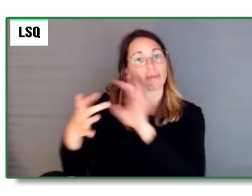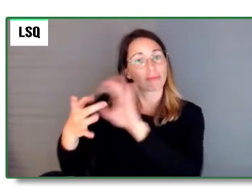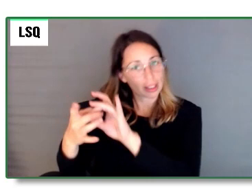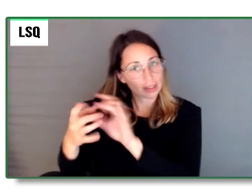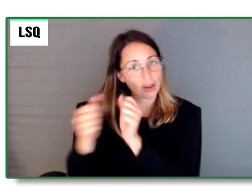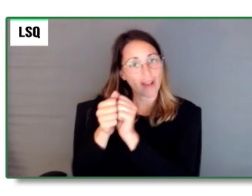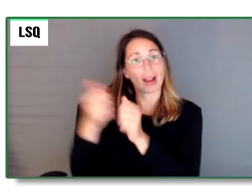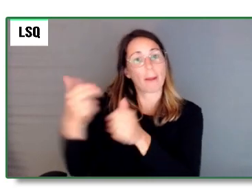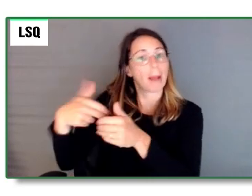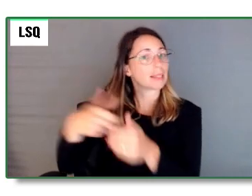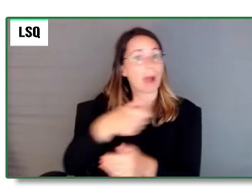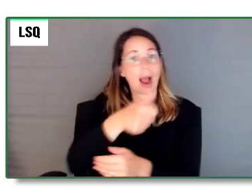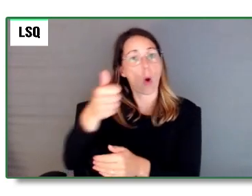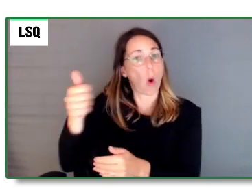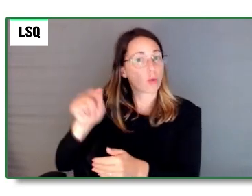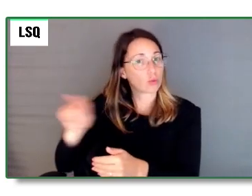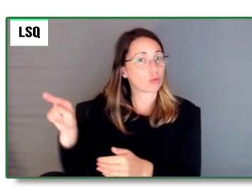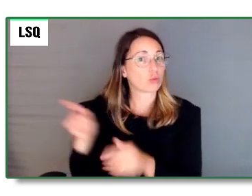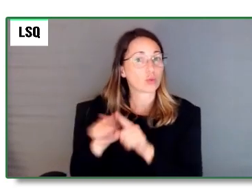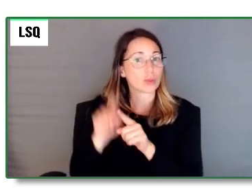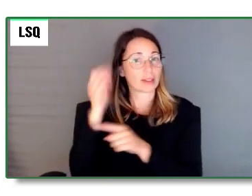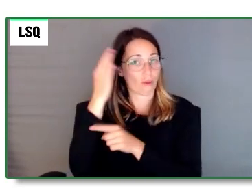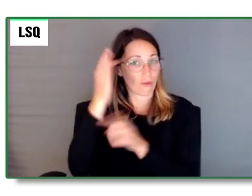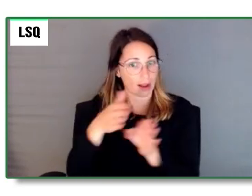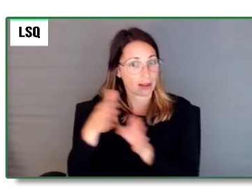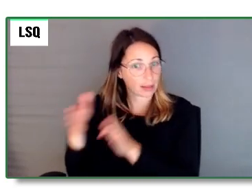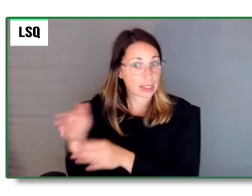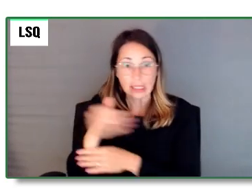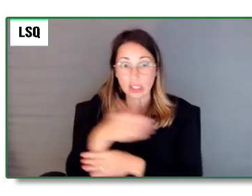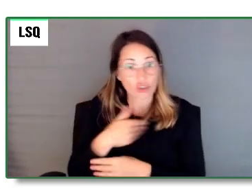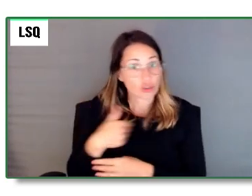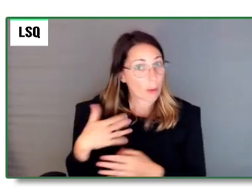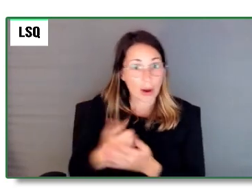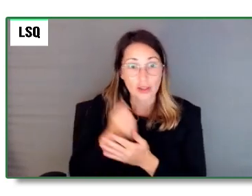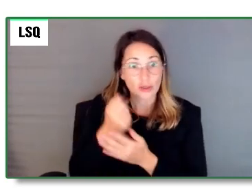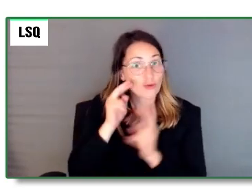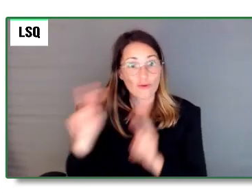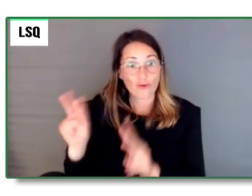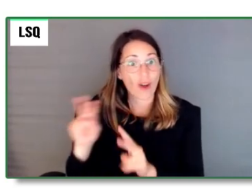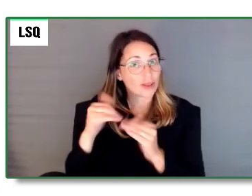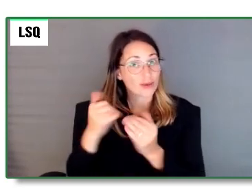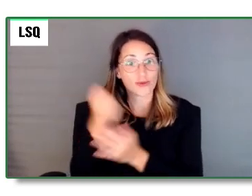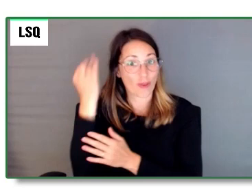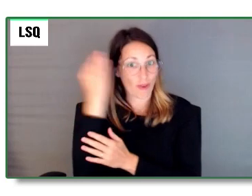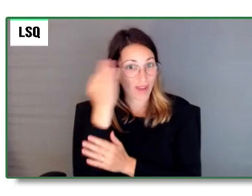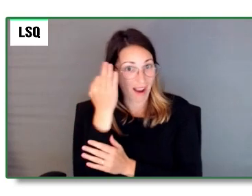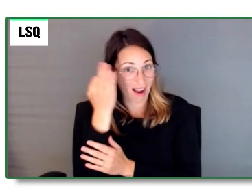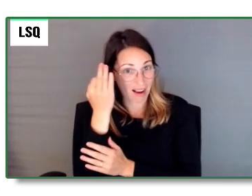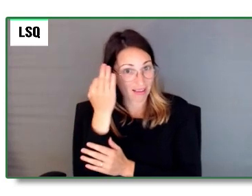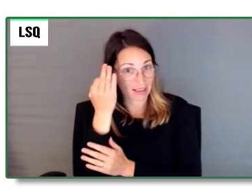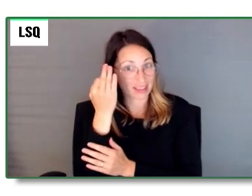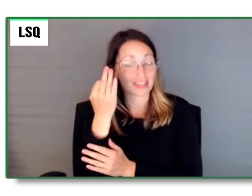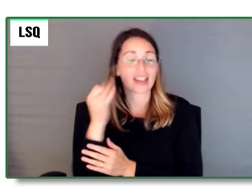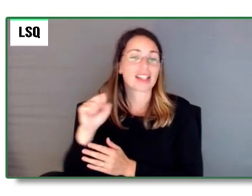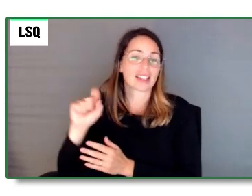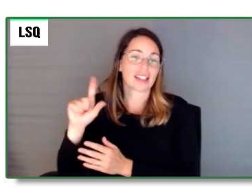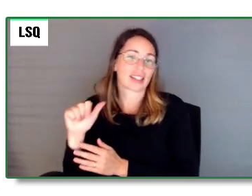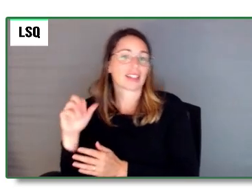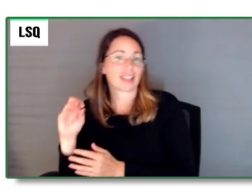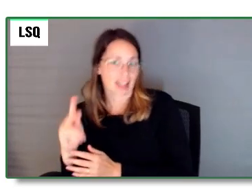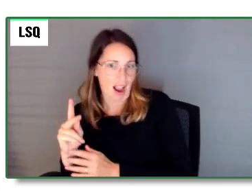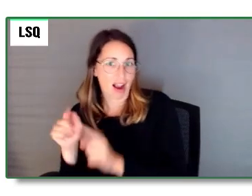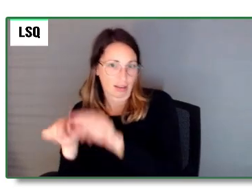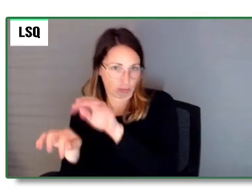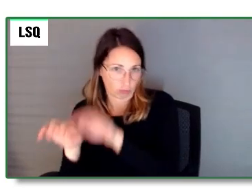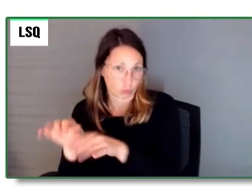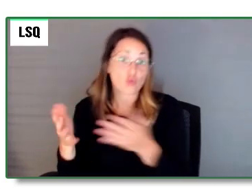pas eu l'occasion de voir toutes les conférences, chaque conférencier sera donc